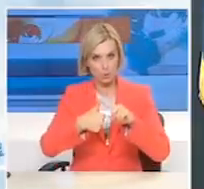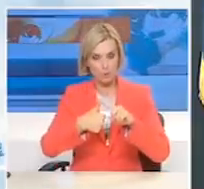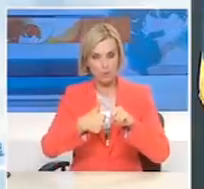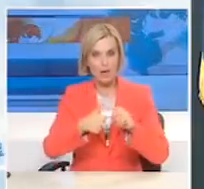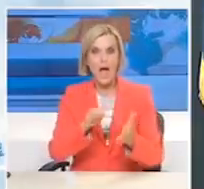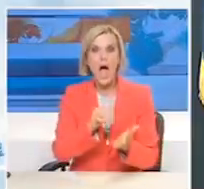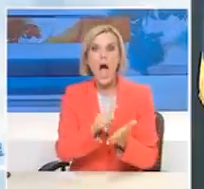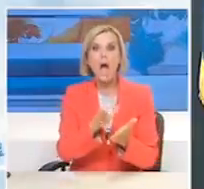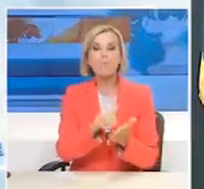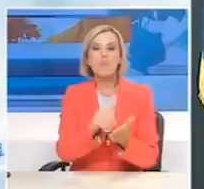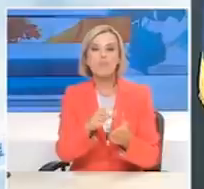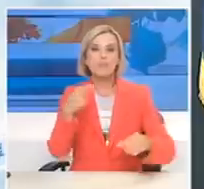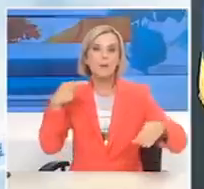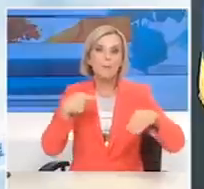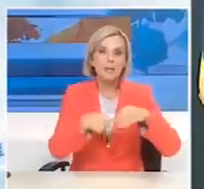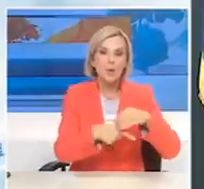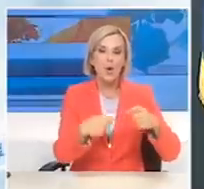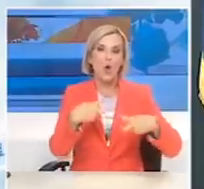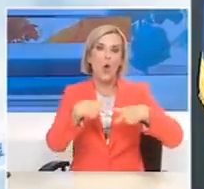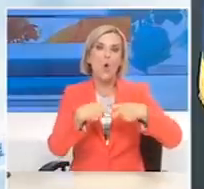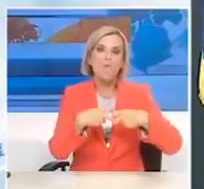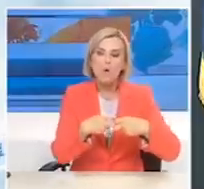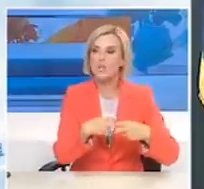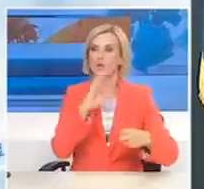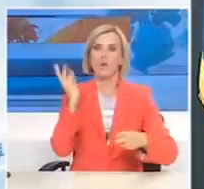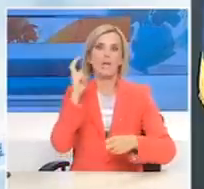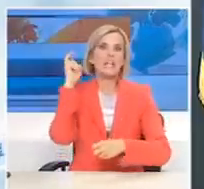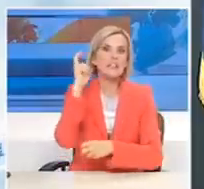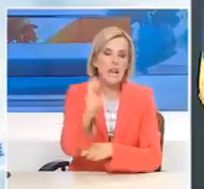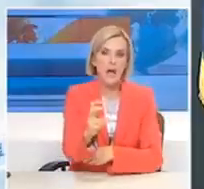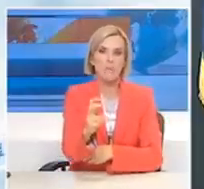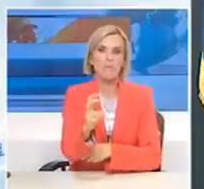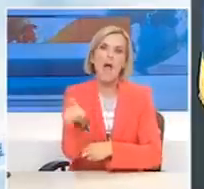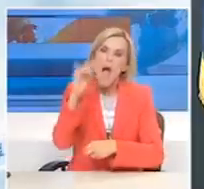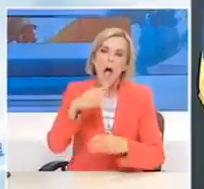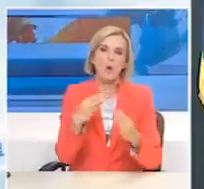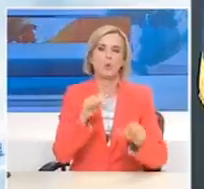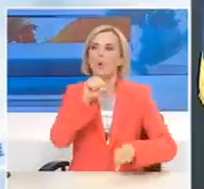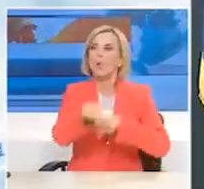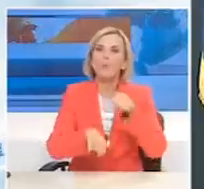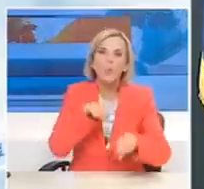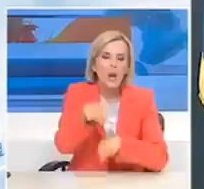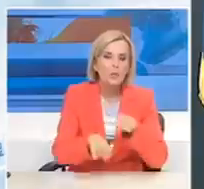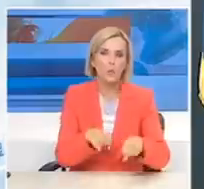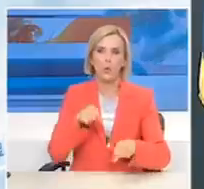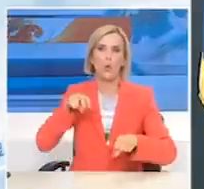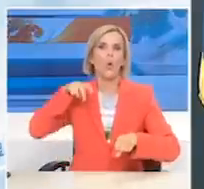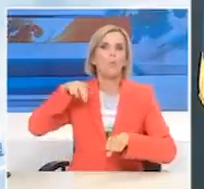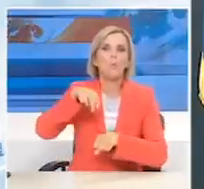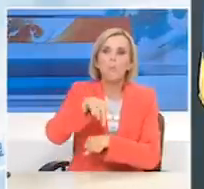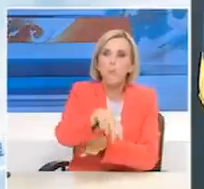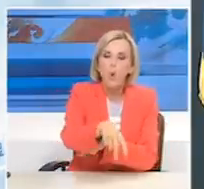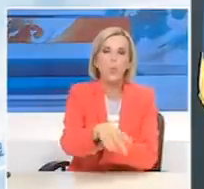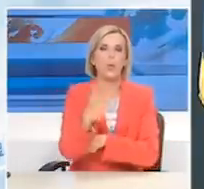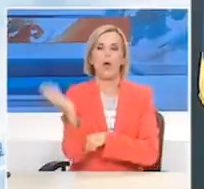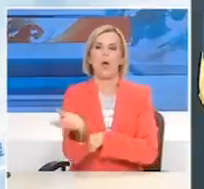εξακολουθούμε να αποφεύγουμε τα μέσα μαζικής μεταφοράς, όταν είναι δυνατόν. Να προσπαθήσουμε να βρούμε εναλλακτικές, είτε αυτό λέγεται ποδήλατο, είτε